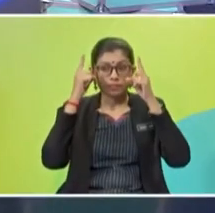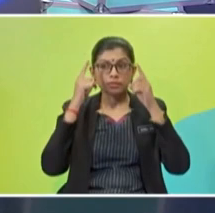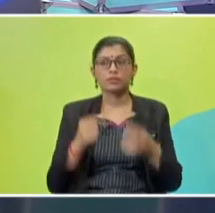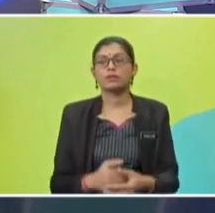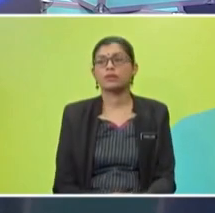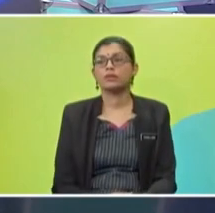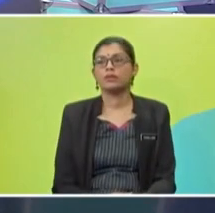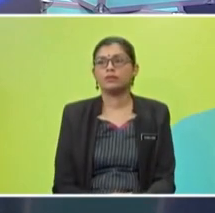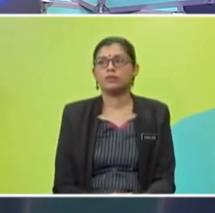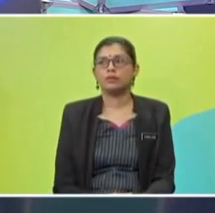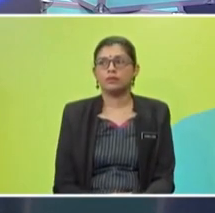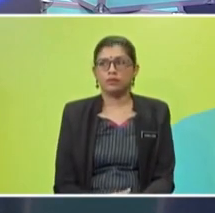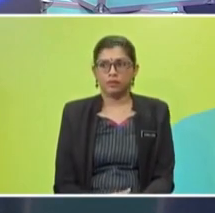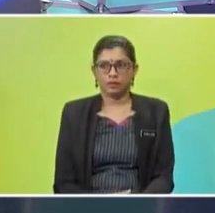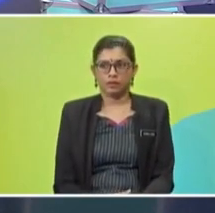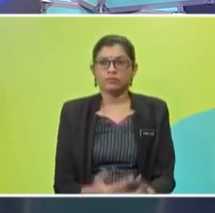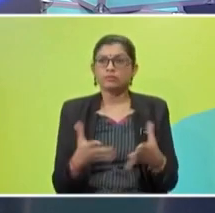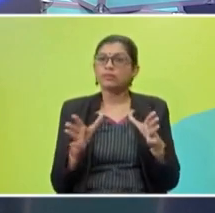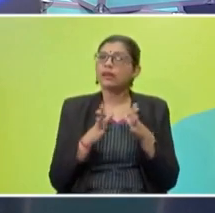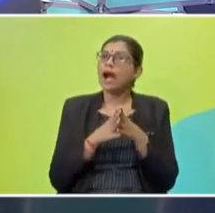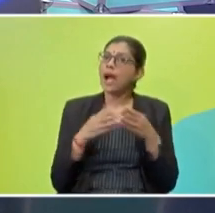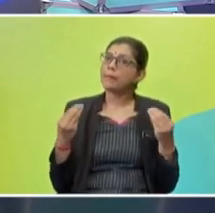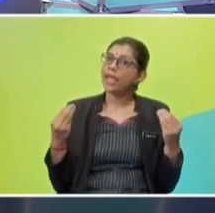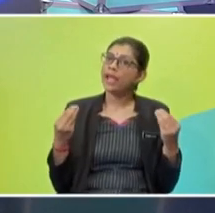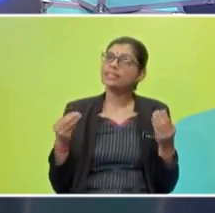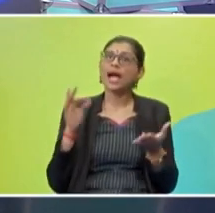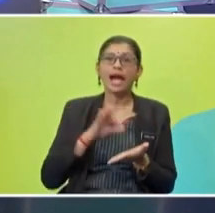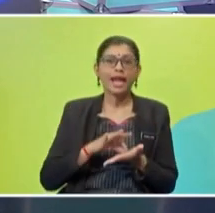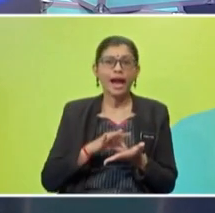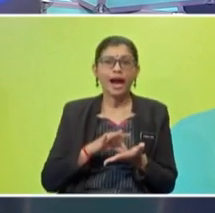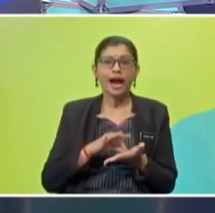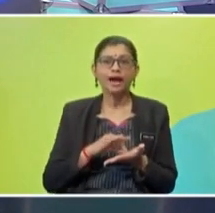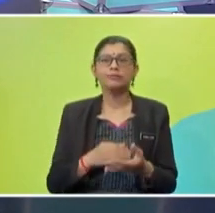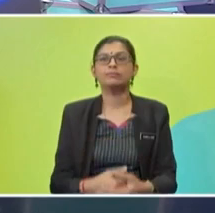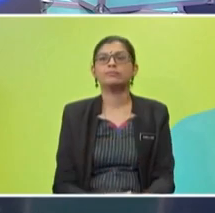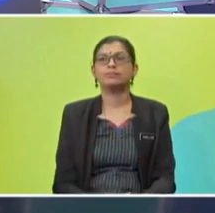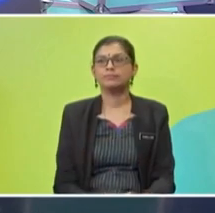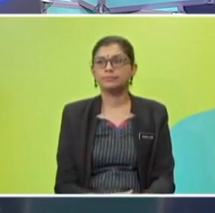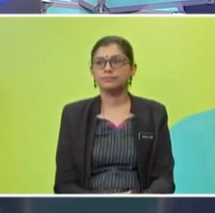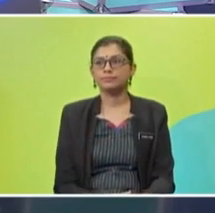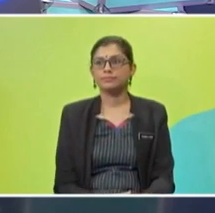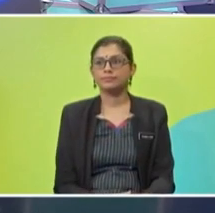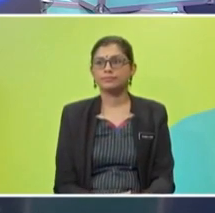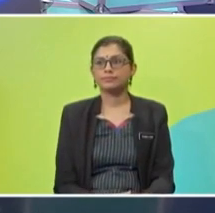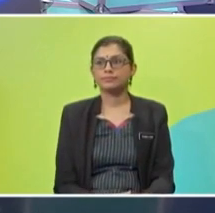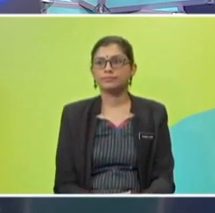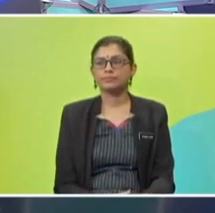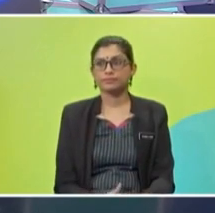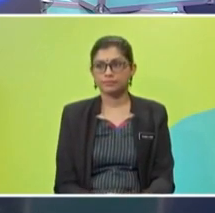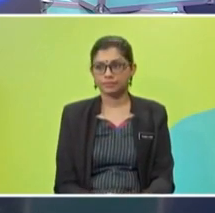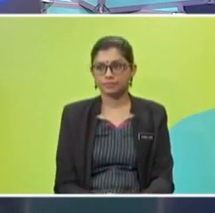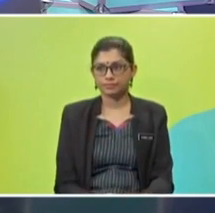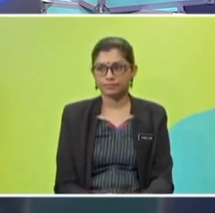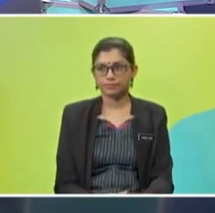coba untuk bentuk Adi punya kepada diri heheeee hahaha